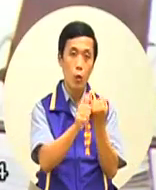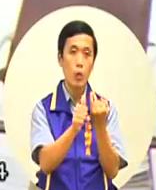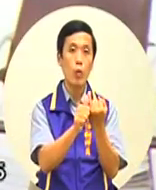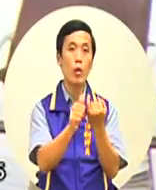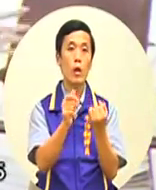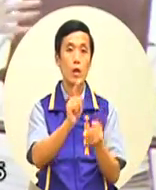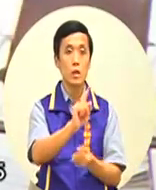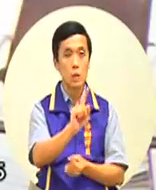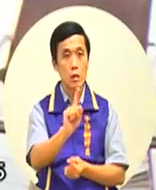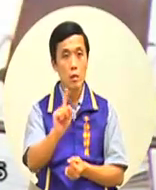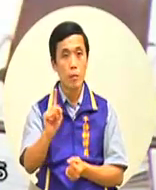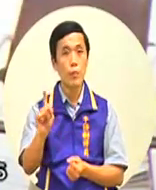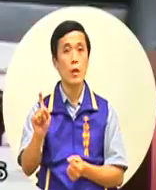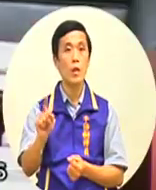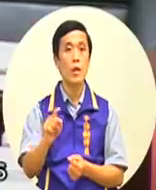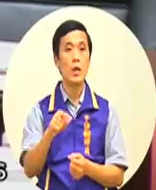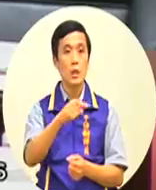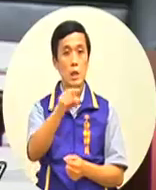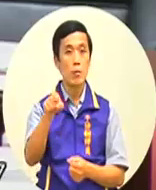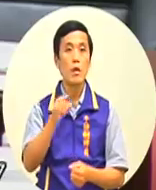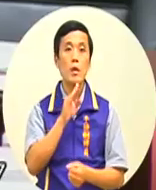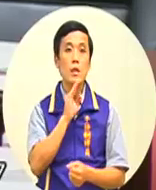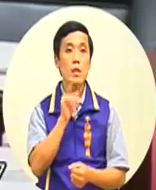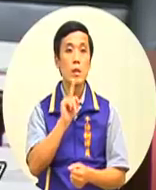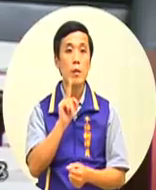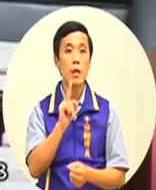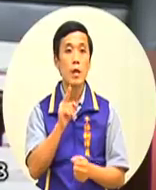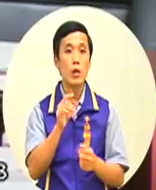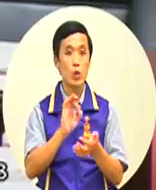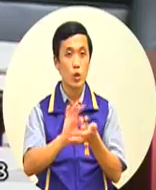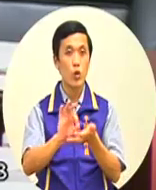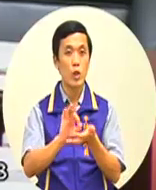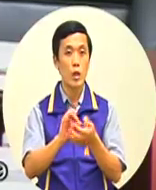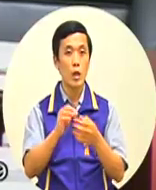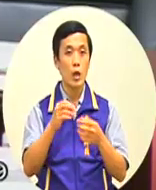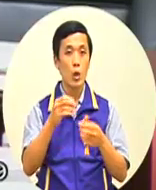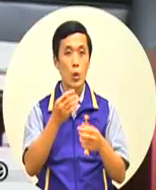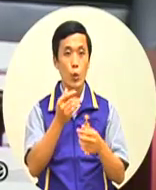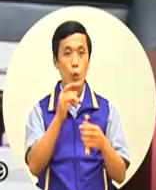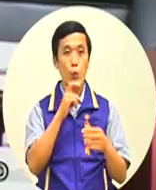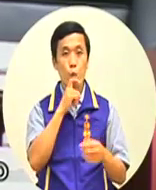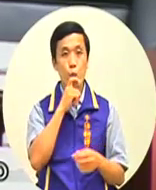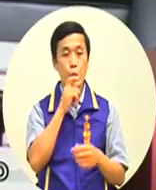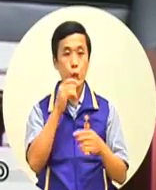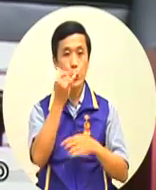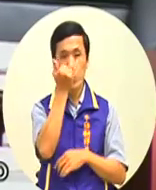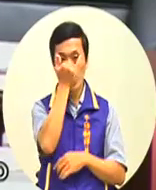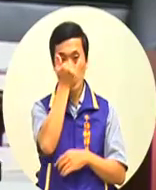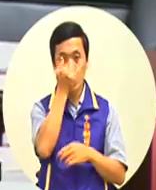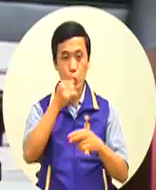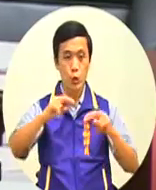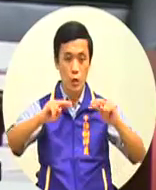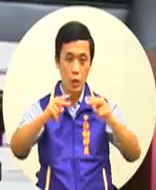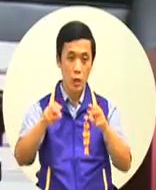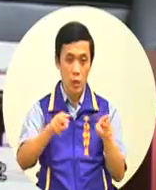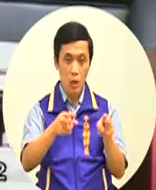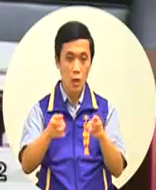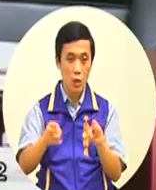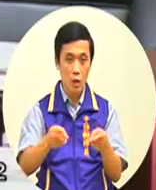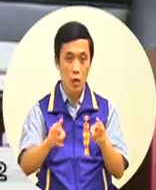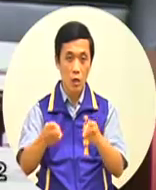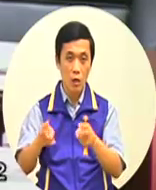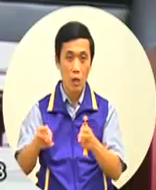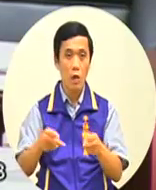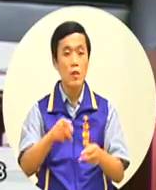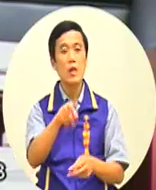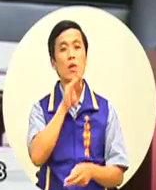的庆典的时候，你们都是用那个烤乳猪这也是你们的那个